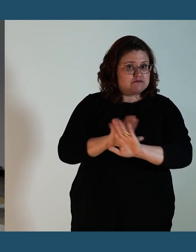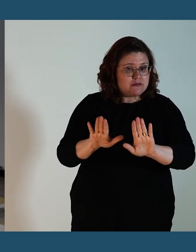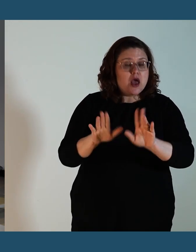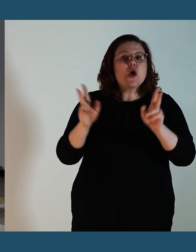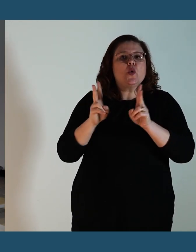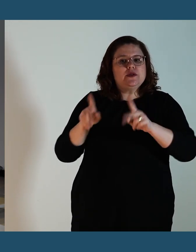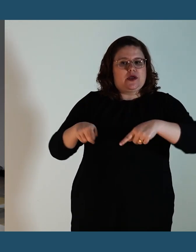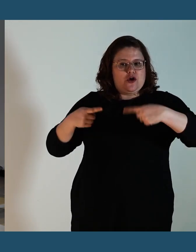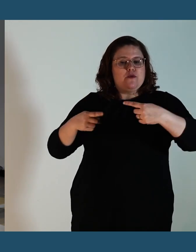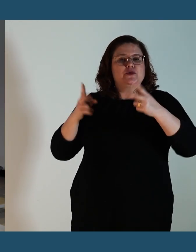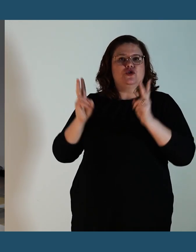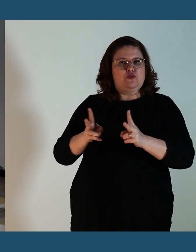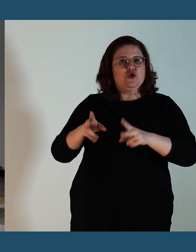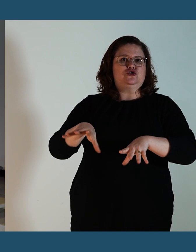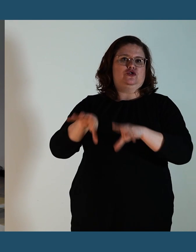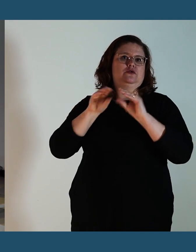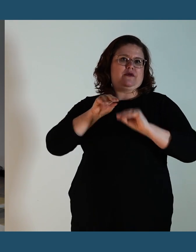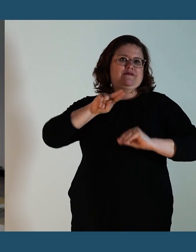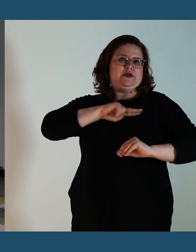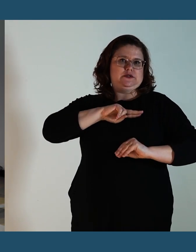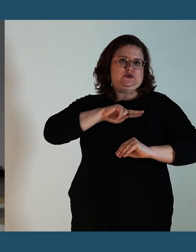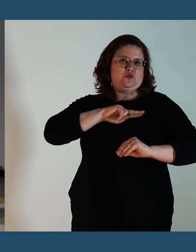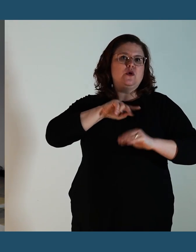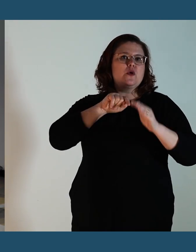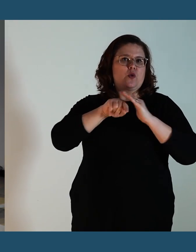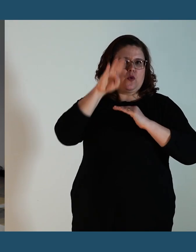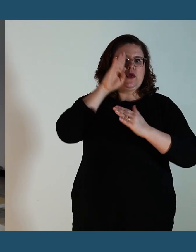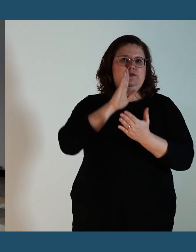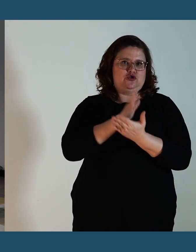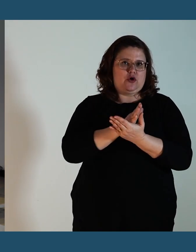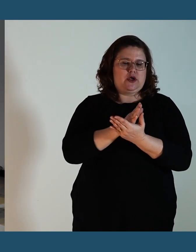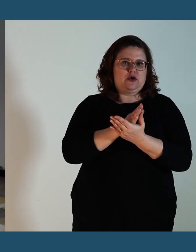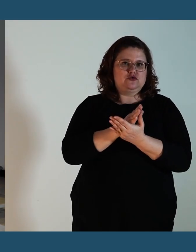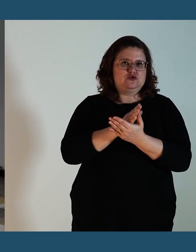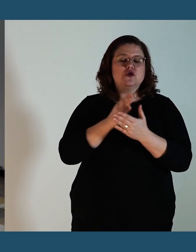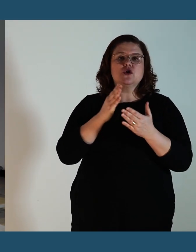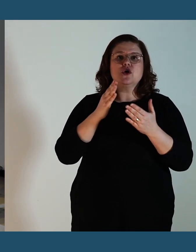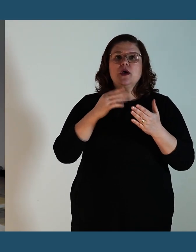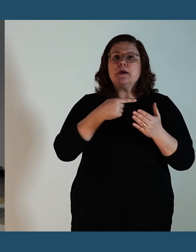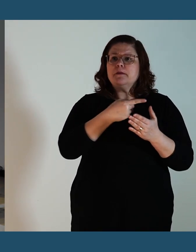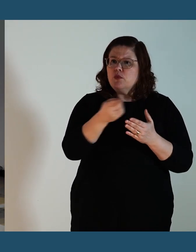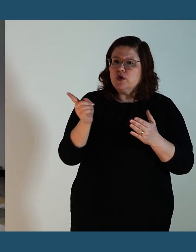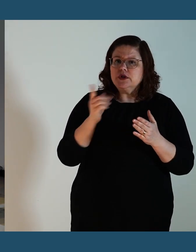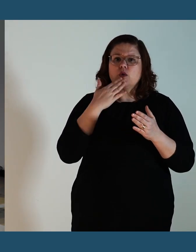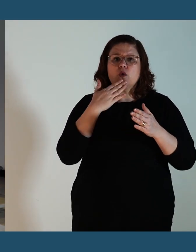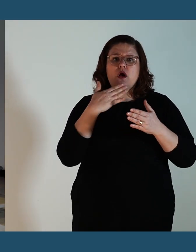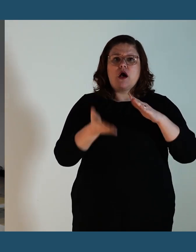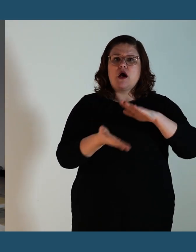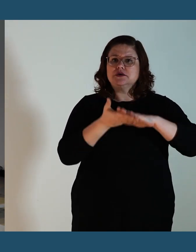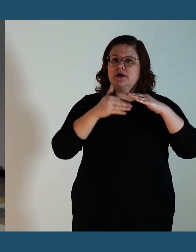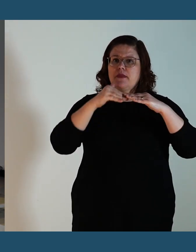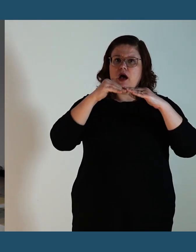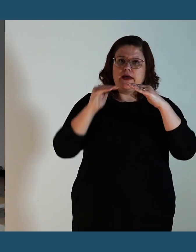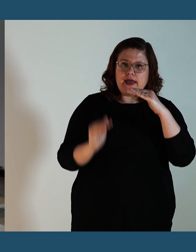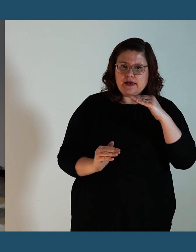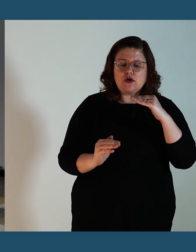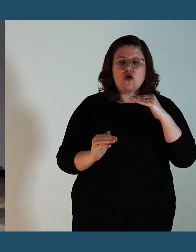Nimenomaan ihmisoikeuskysymyksissä, jossa ei ole, niin kuin, jos oikeasti on toisten ihmisten, heikossa asemassa olevien